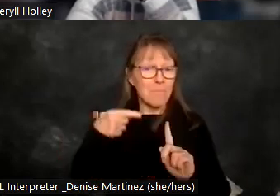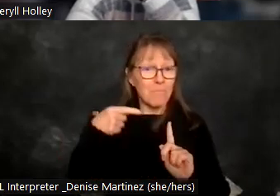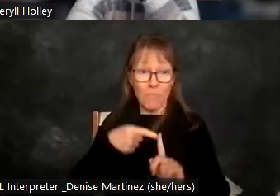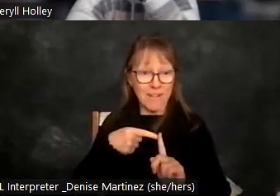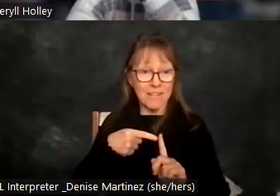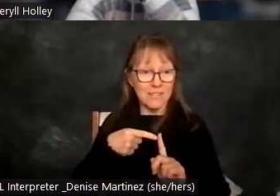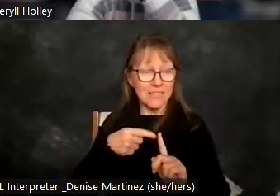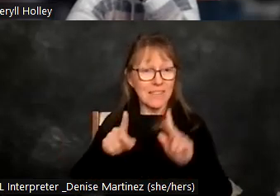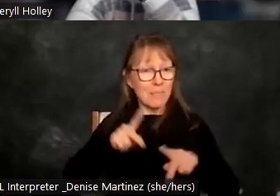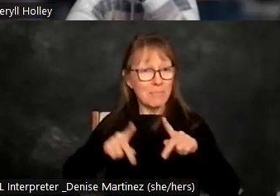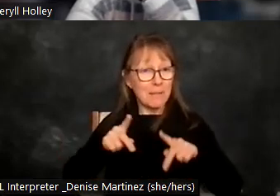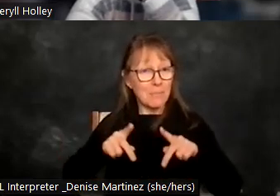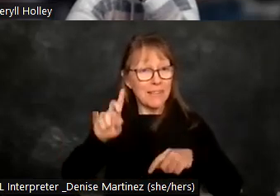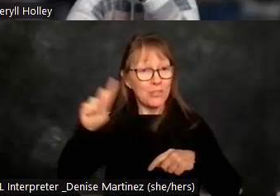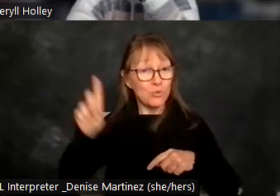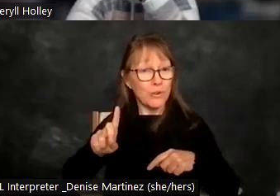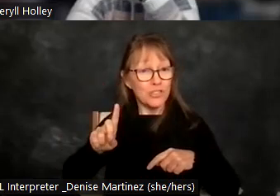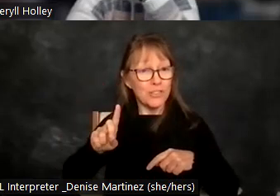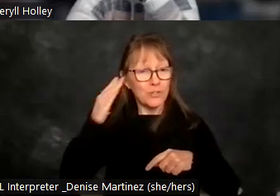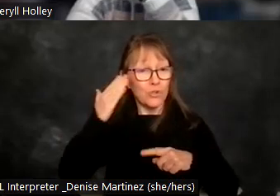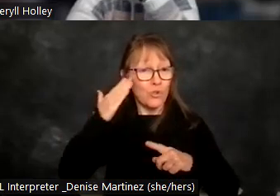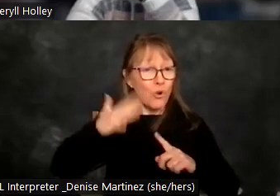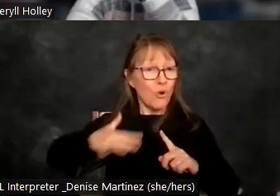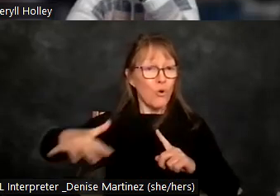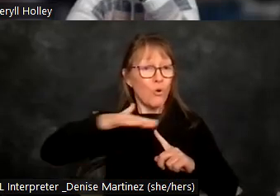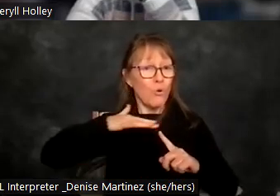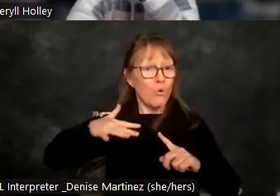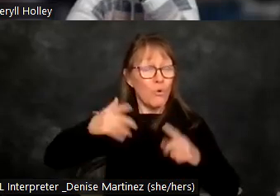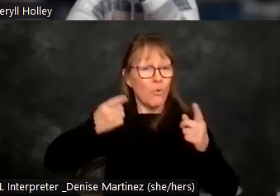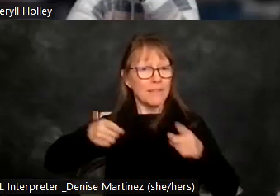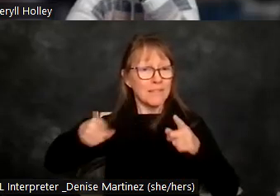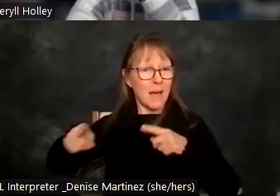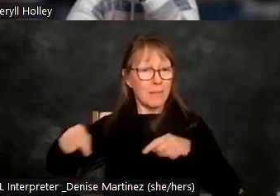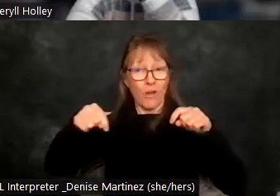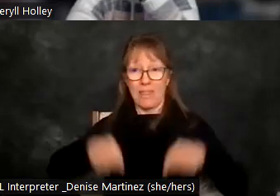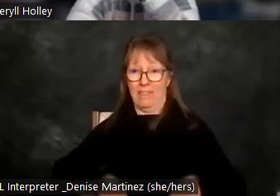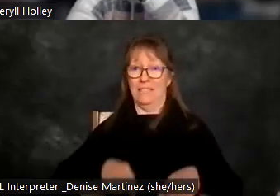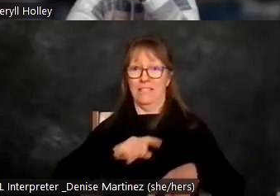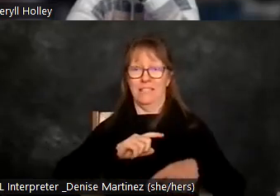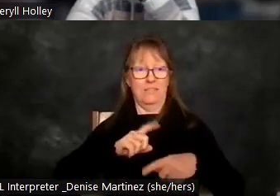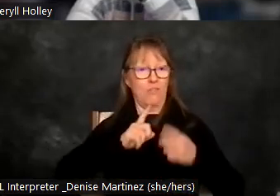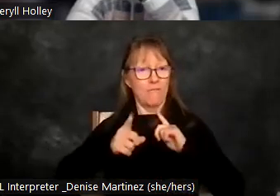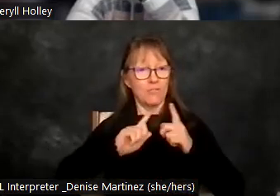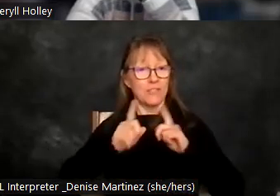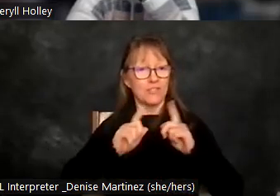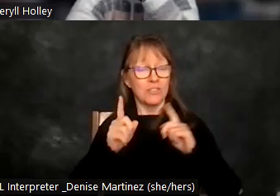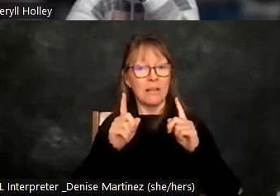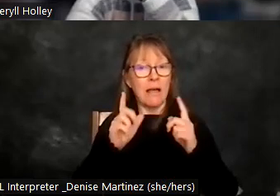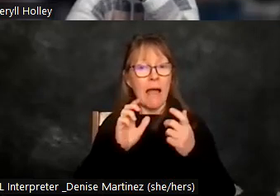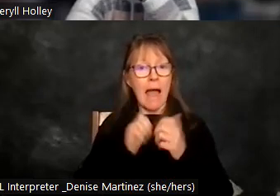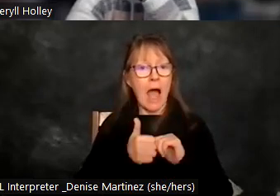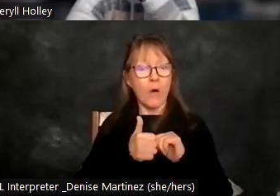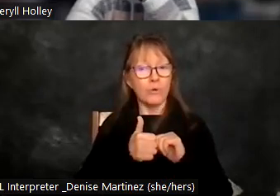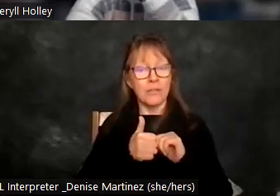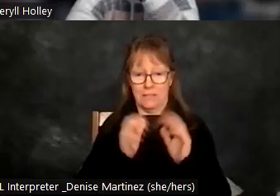parler avec monde qui, ou bien voisin qui n'a, voisin mieux qui n'a quartier, na rue pas mal. Est-ce